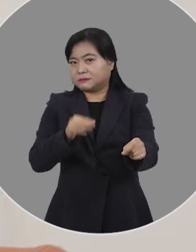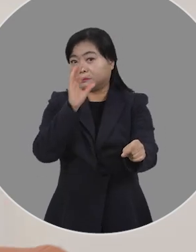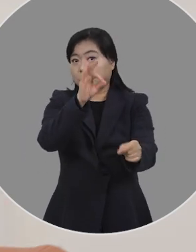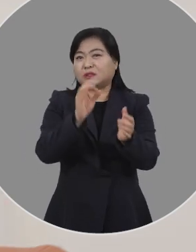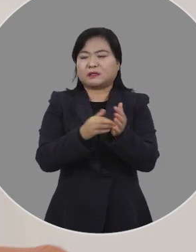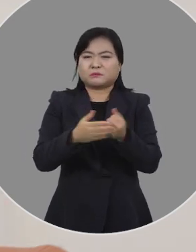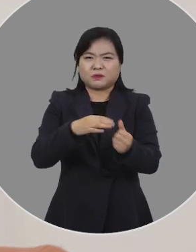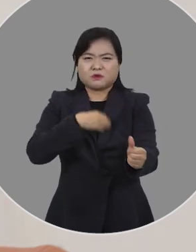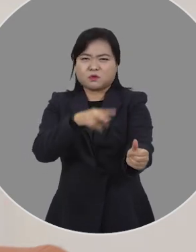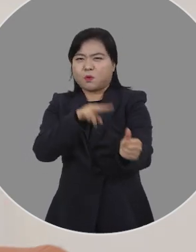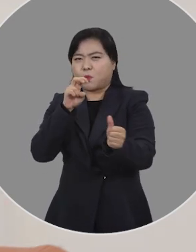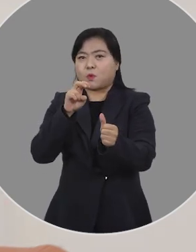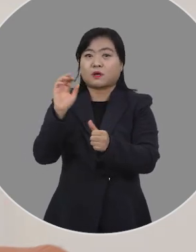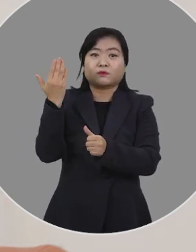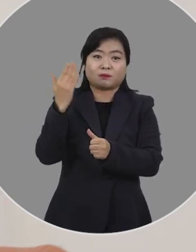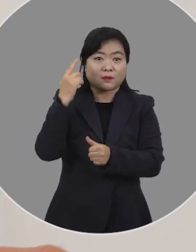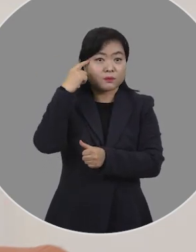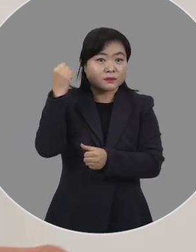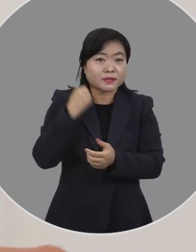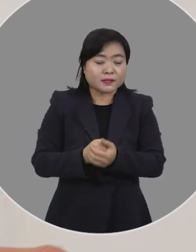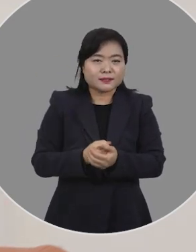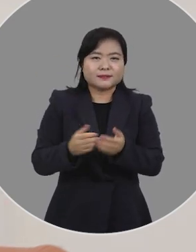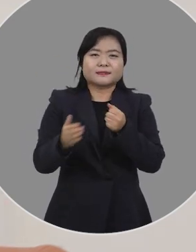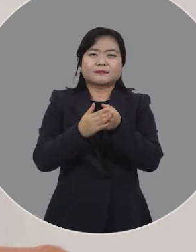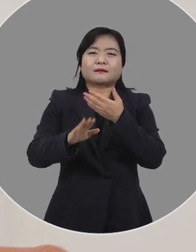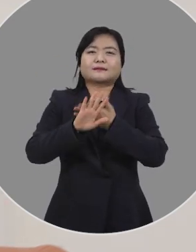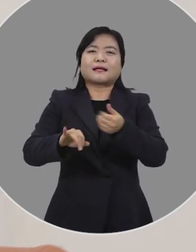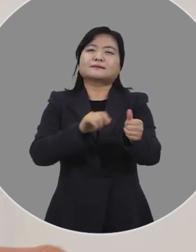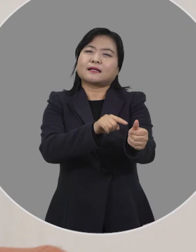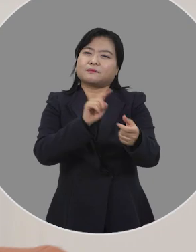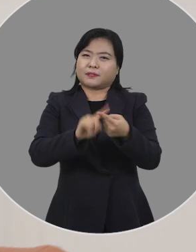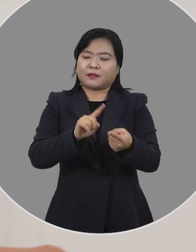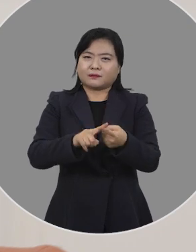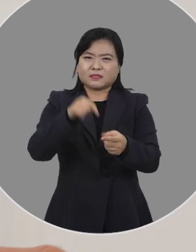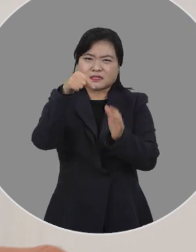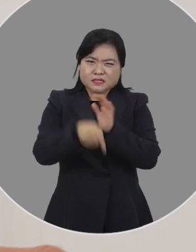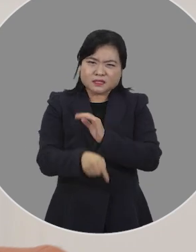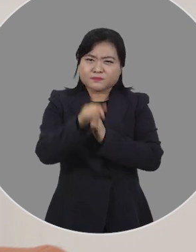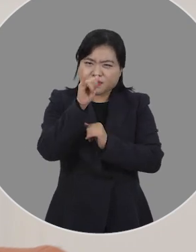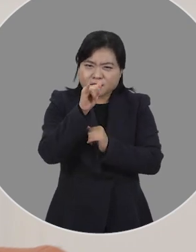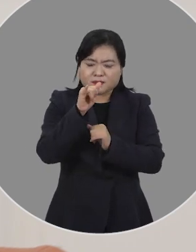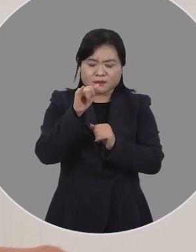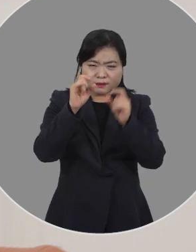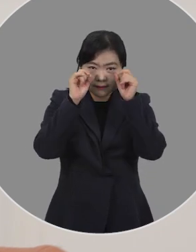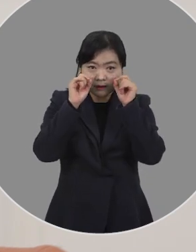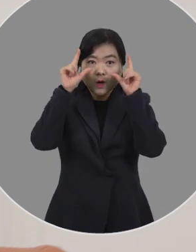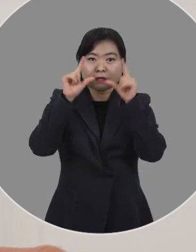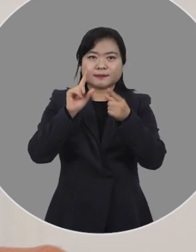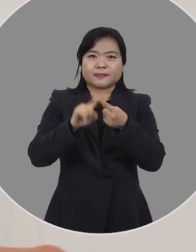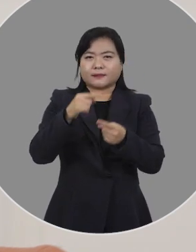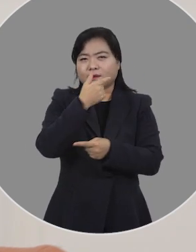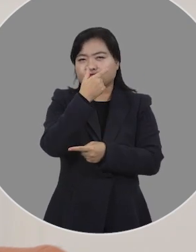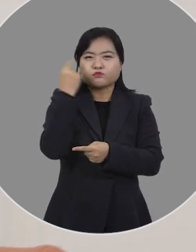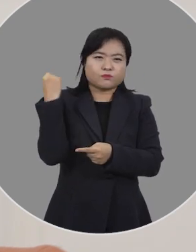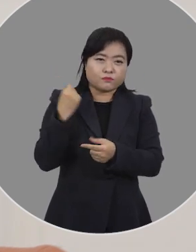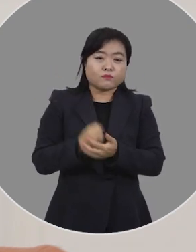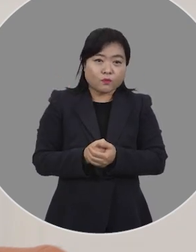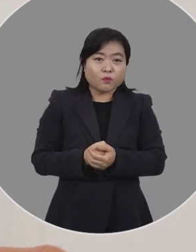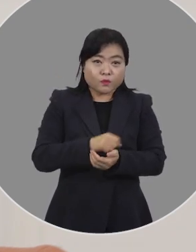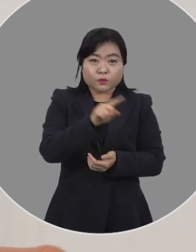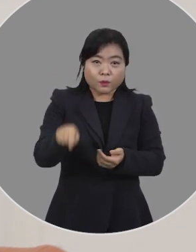일어난다고 보거든요. 그래서 그 다른 사람에 대한 어떤 깊이 있는 그런 성찰의 어떤 결핍 같은